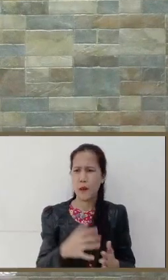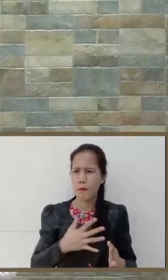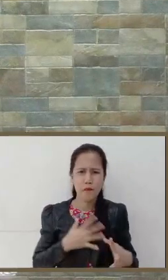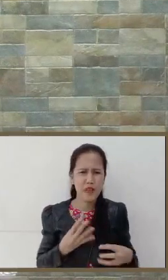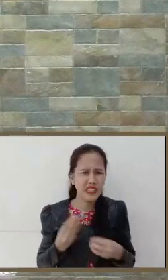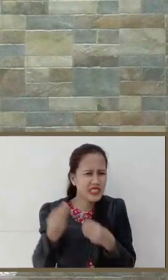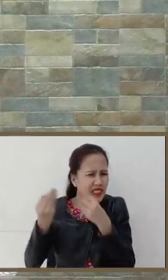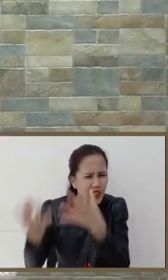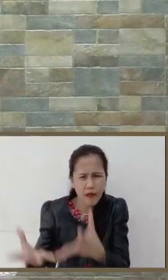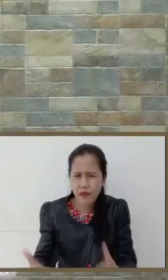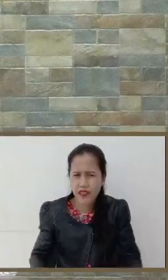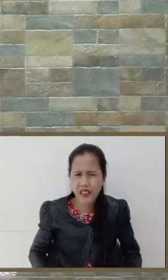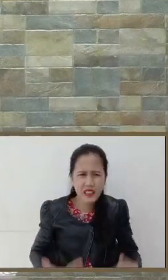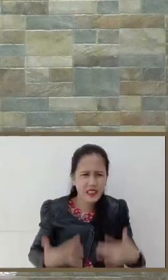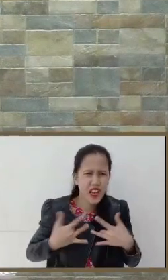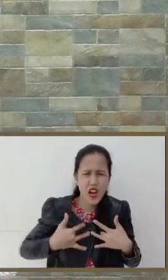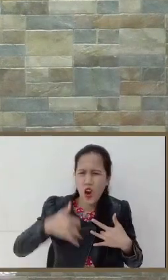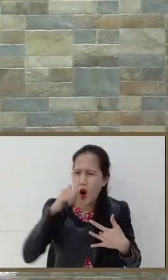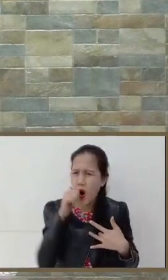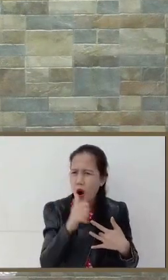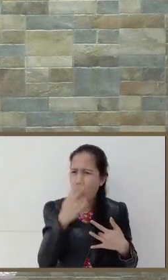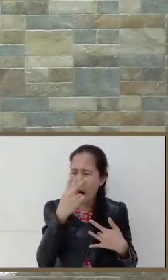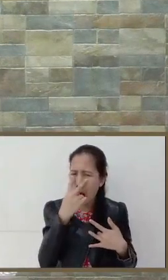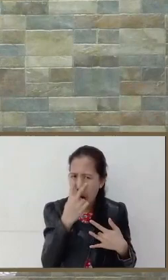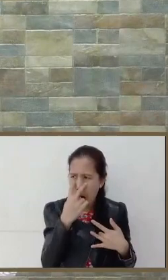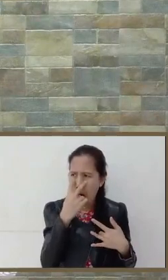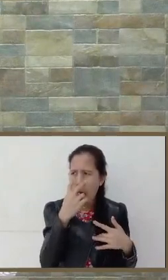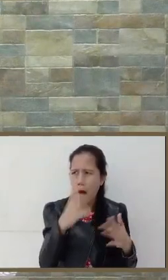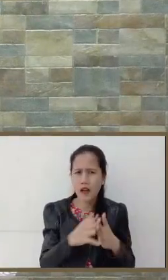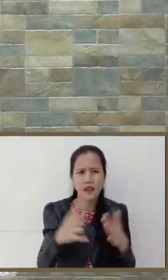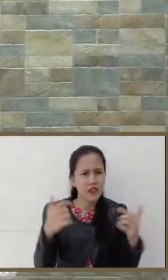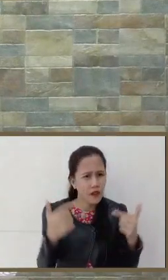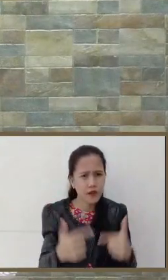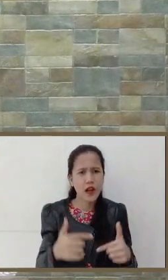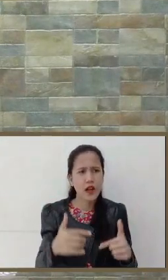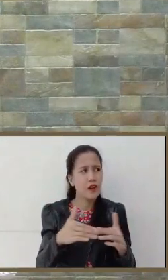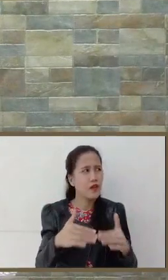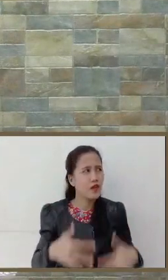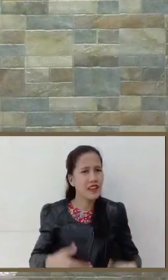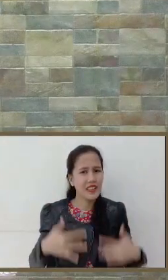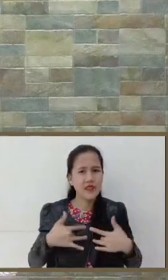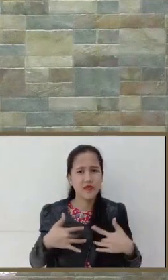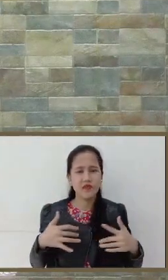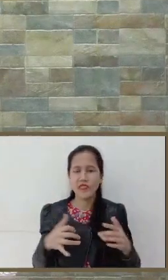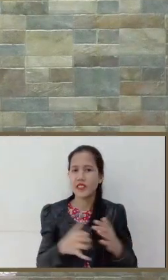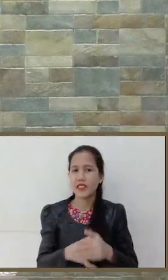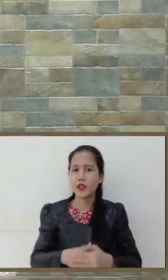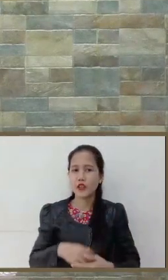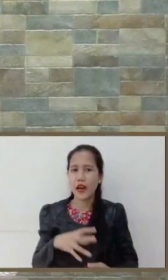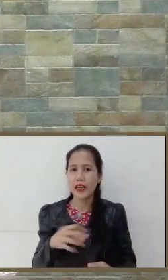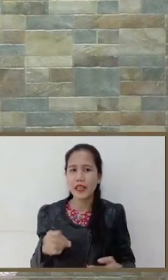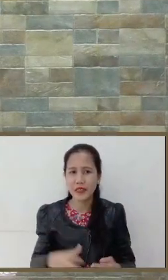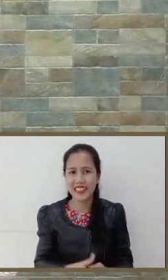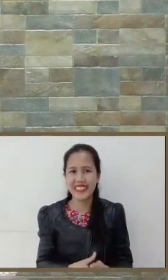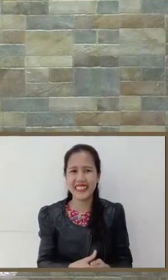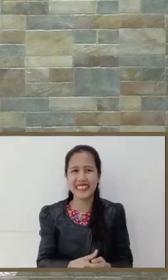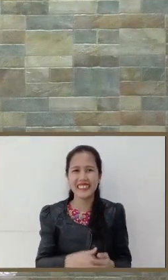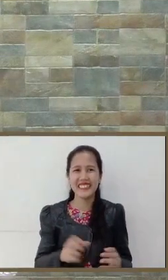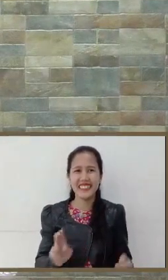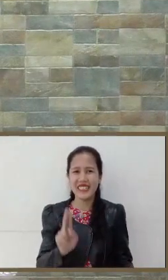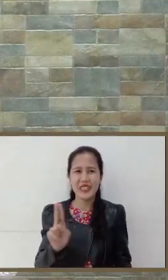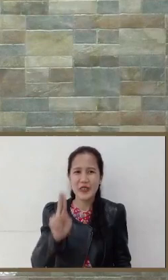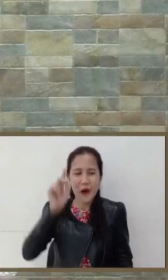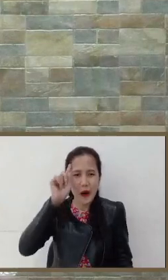ako nagpakapuyat-puyat. Pinaglaban ko ito sa aking trabaho. Pag Sabado, dapat may pasok ako, pero hindi ako papasok para maka-attend ang meeting ng